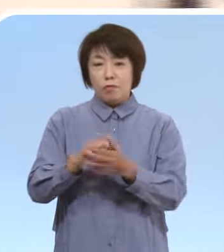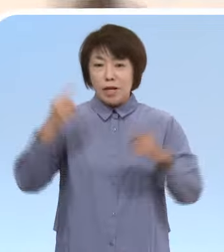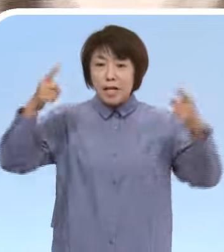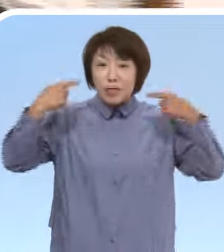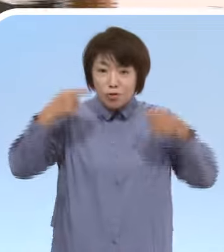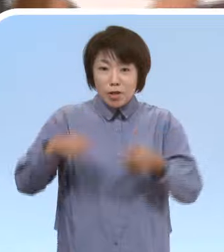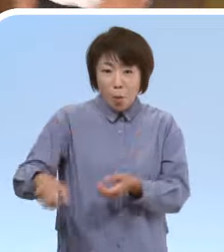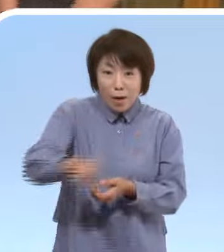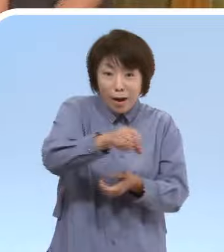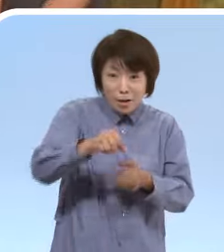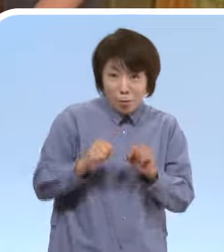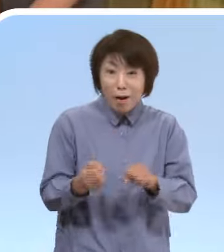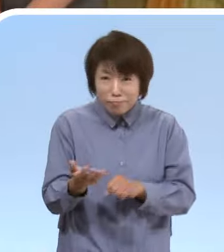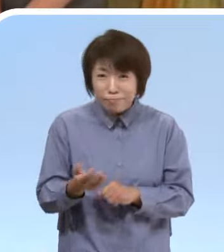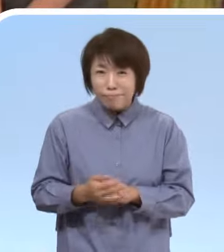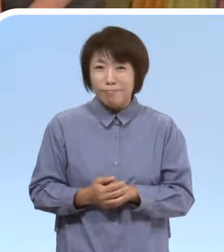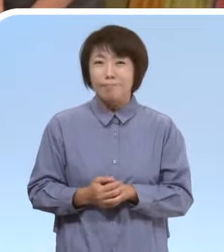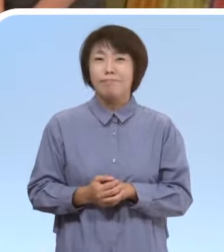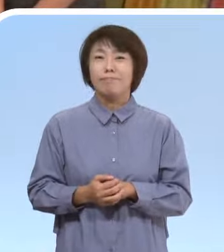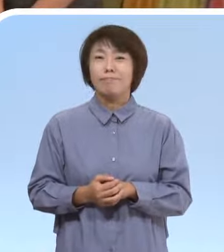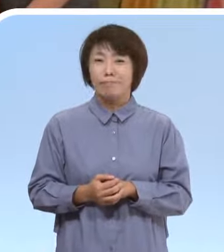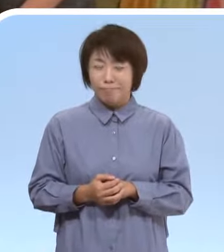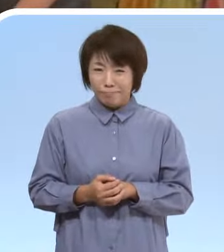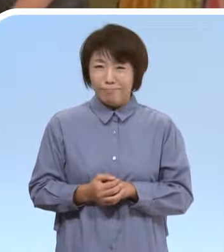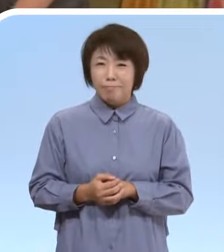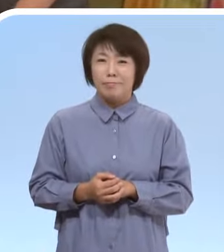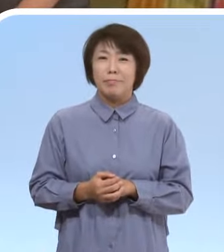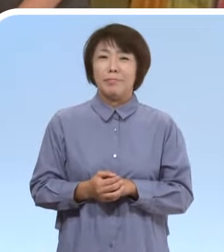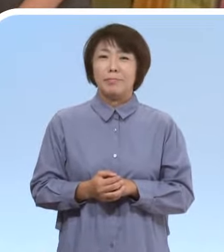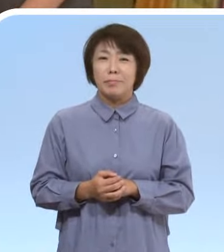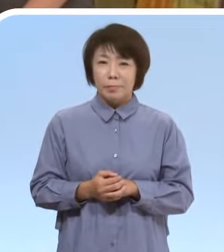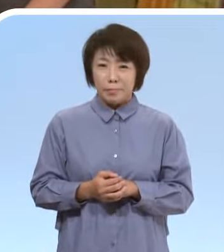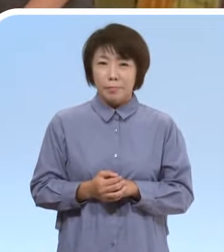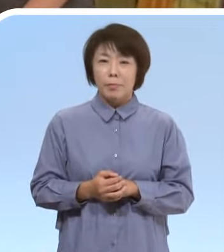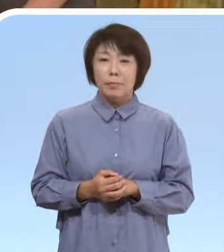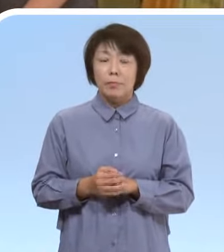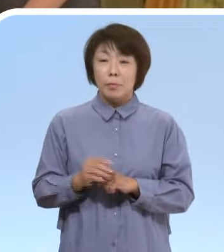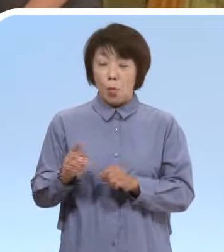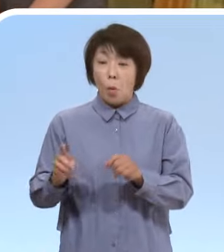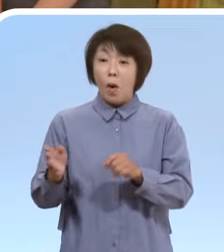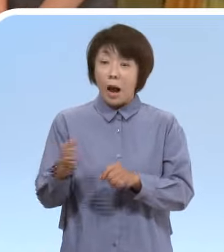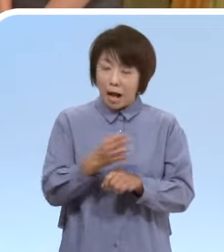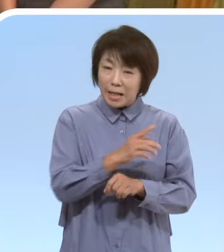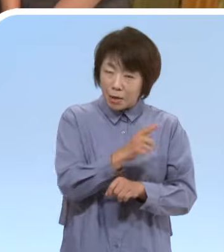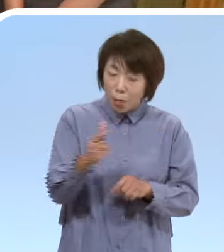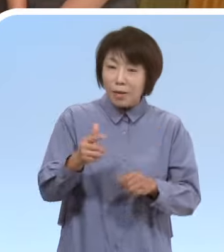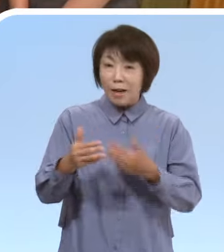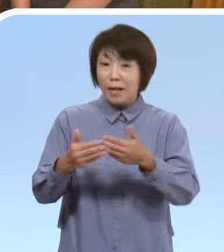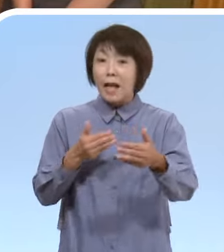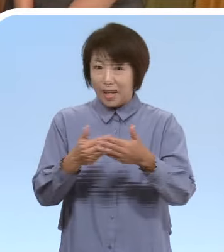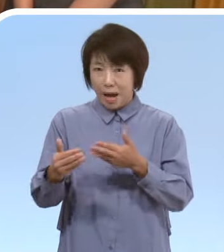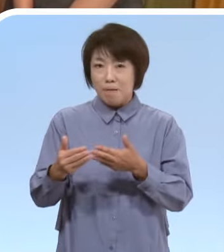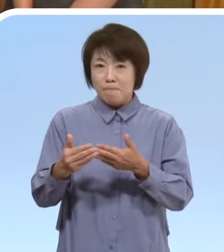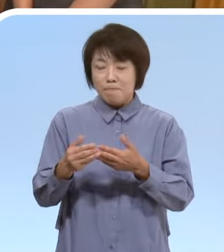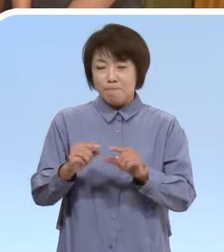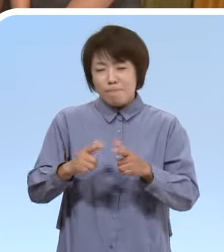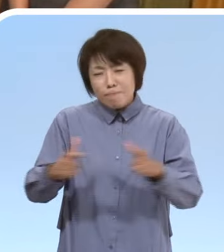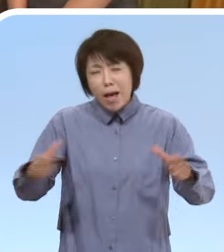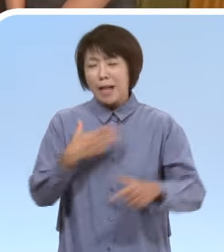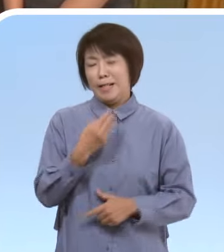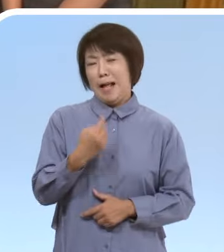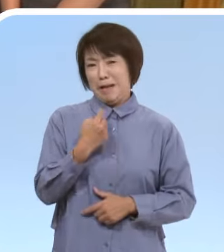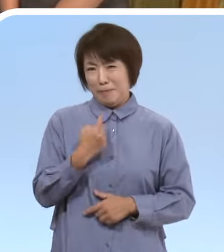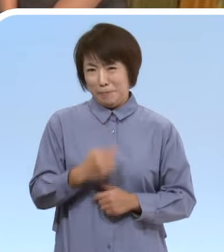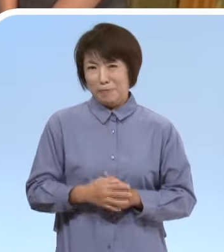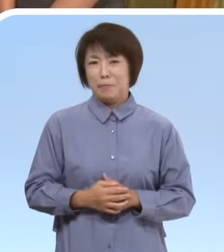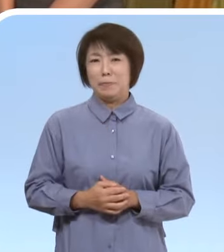動物さんの毛刈りとかもする？ うわ、すごい。 いろいろあるの。そうなんです。 そこからもじゃ体験も、 はい、いろいろと